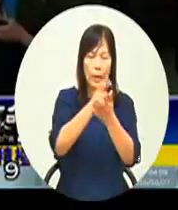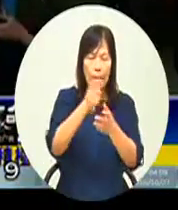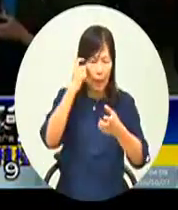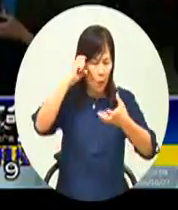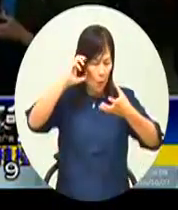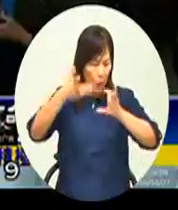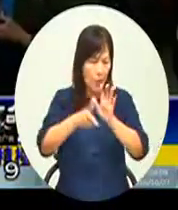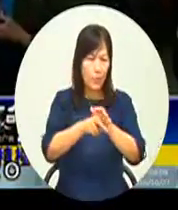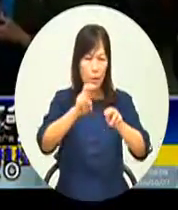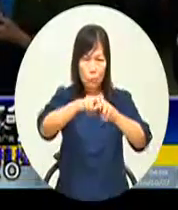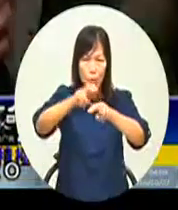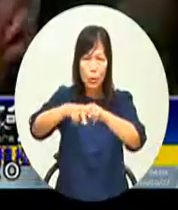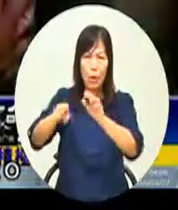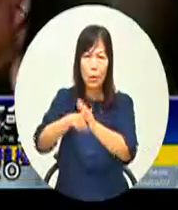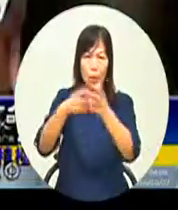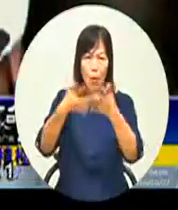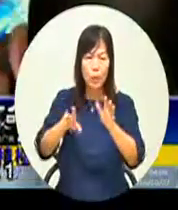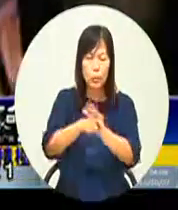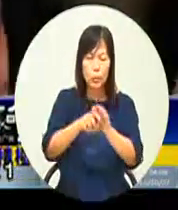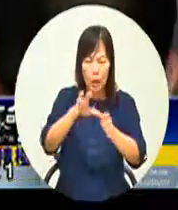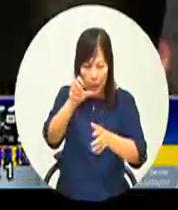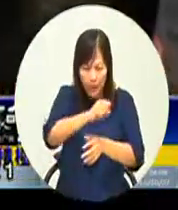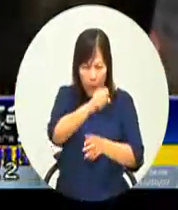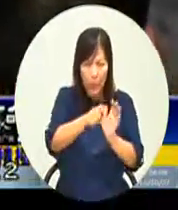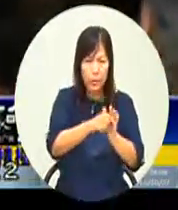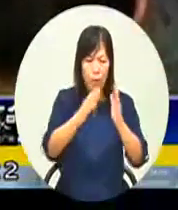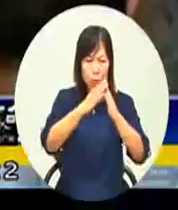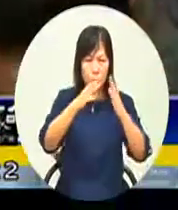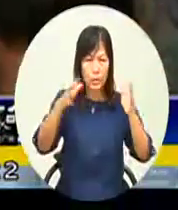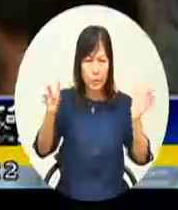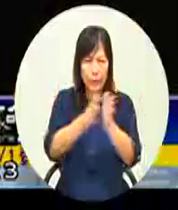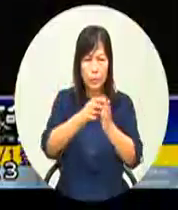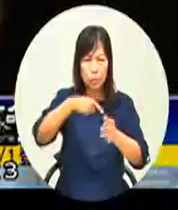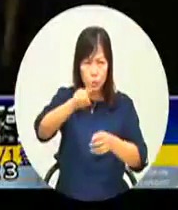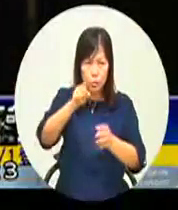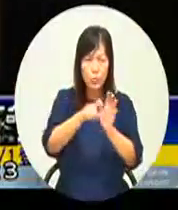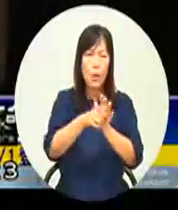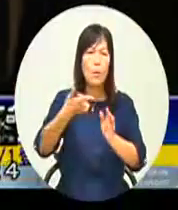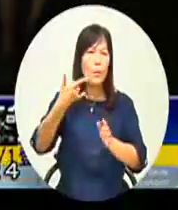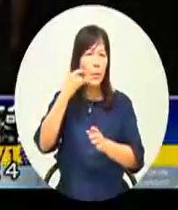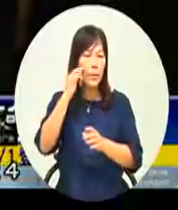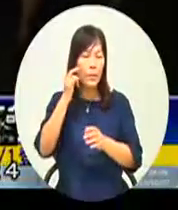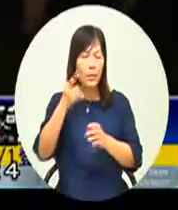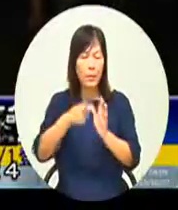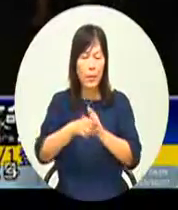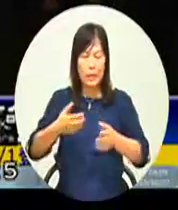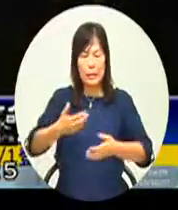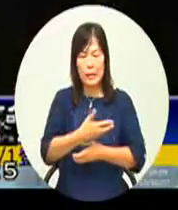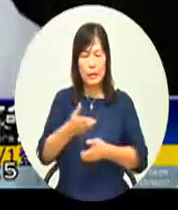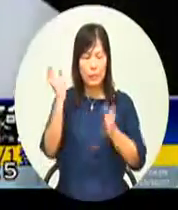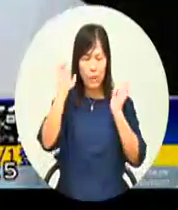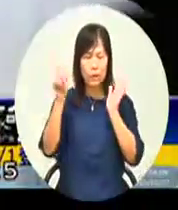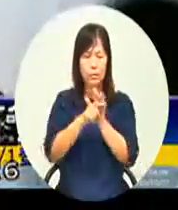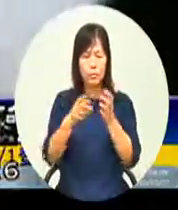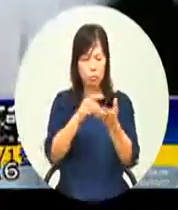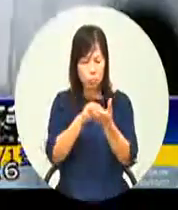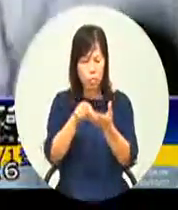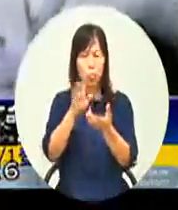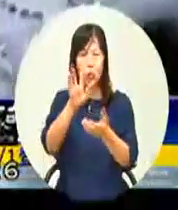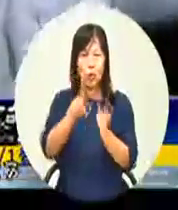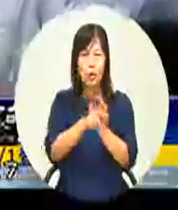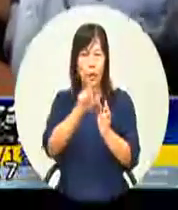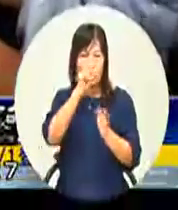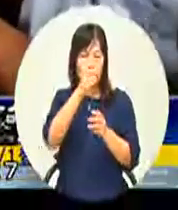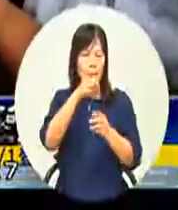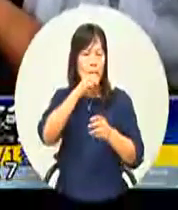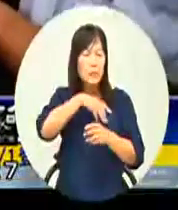在阶梯上寻宝的人群里，有的是全家一起出动，甚至有妈妈背着婴儿一样手机不离手，甚至有人特地从